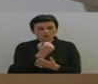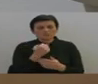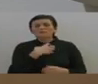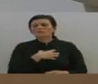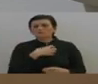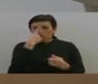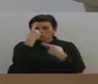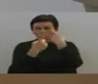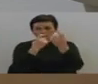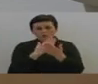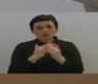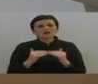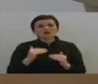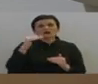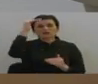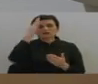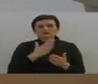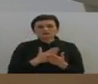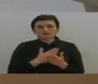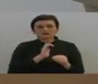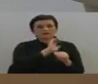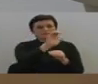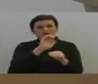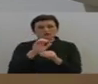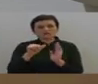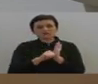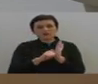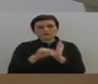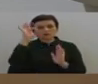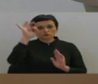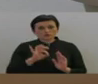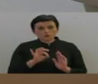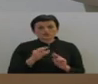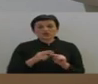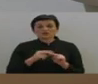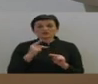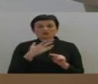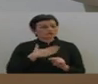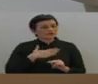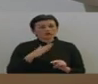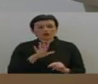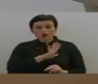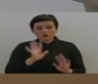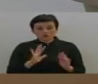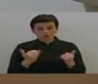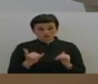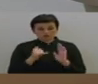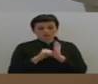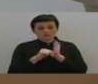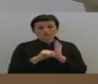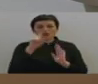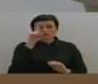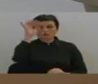გახლავთ, რომ გაზრდილია ბრენდის ექსპორტი 60%-ით, ასეთი მაჩვენებლები ჩვენ არ ქონდა, და 61%-ით არის